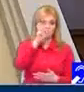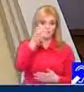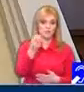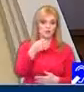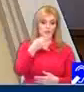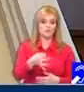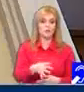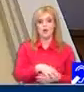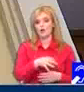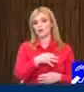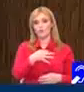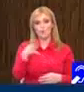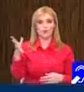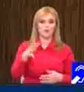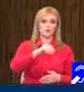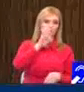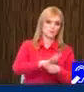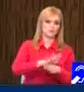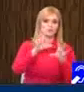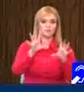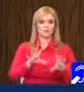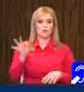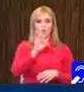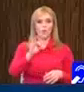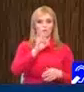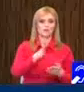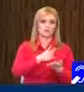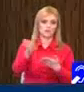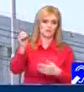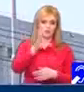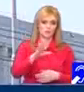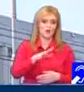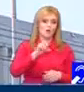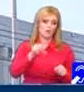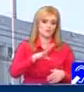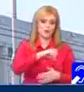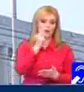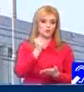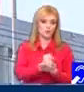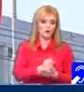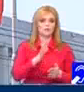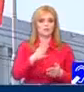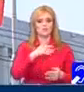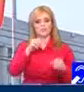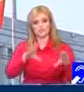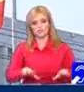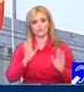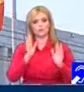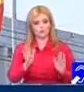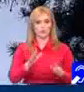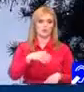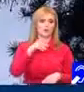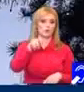mai spus că orice amendamente la Constituție cu privire la vectorul de politică externă pot fi adoptate doar de popor în cadrul unui